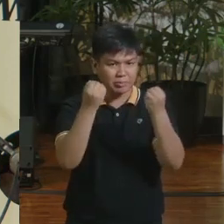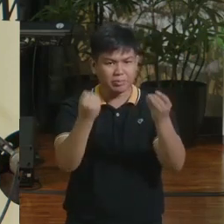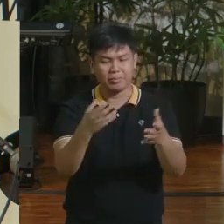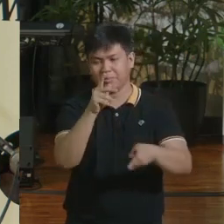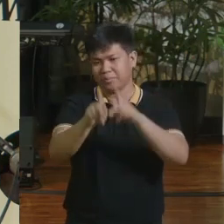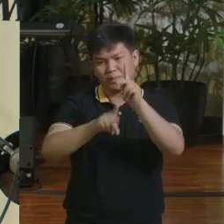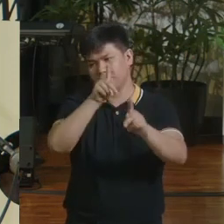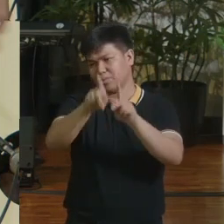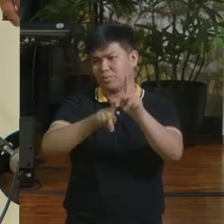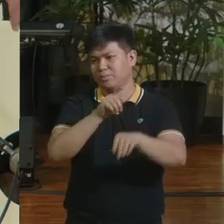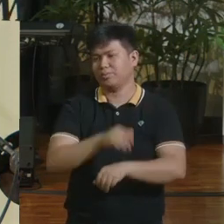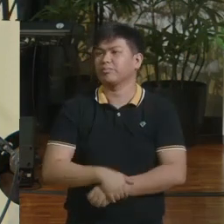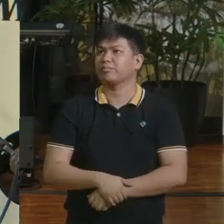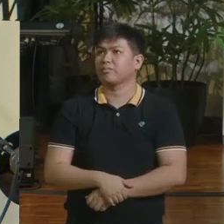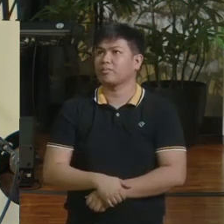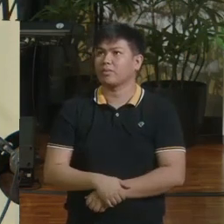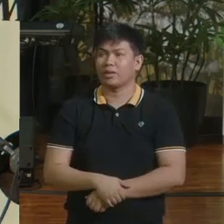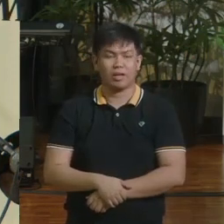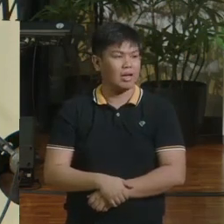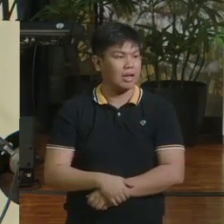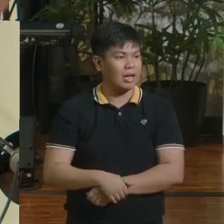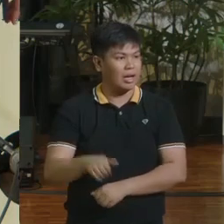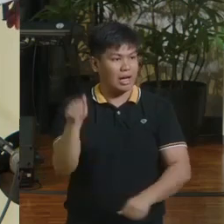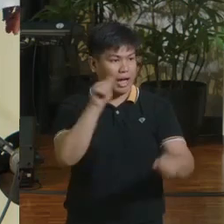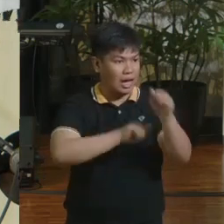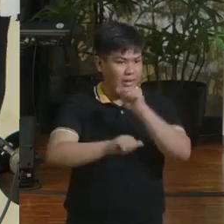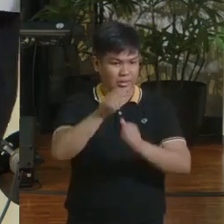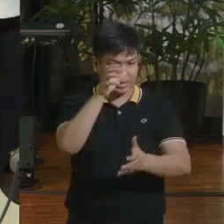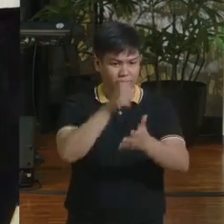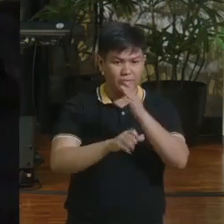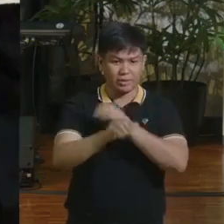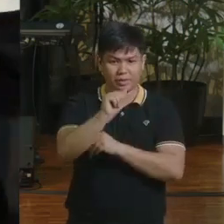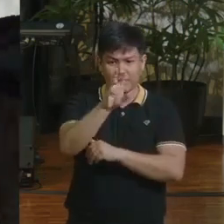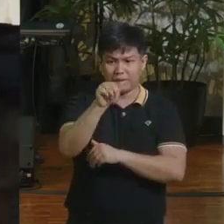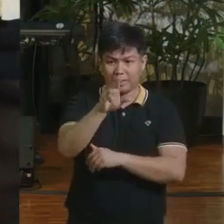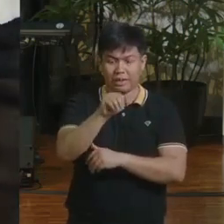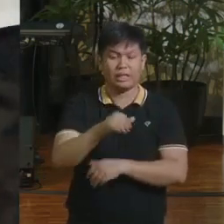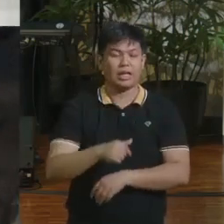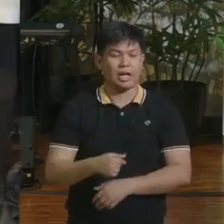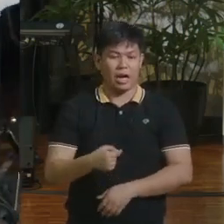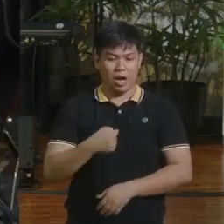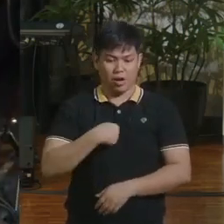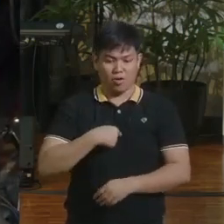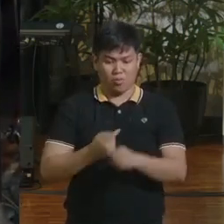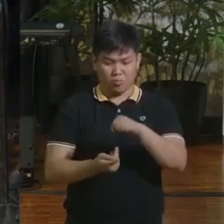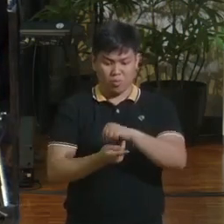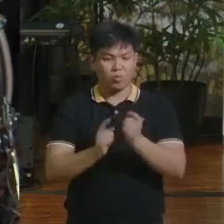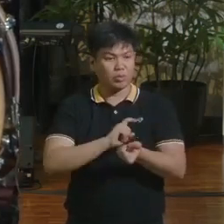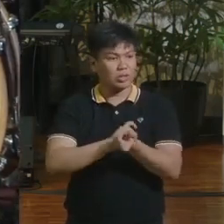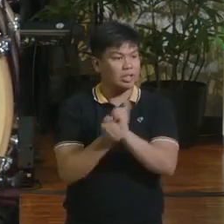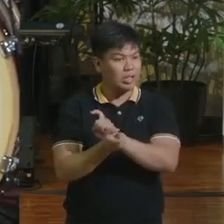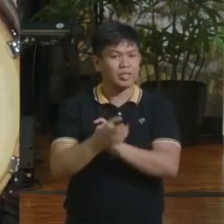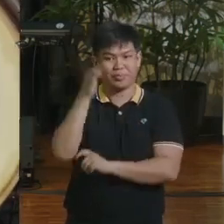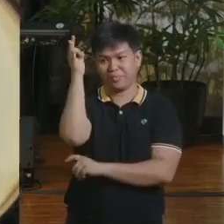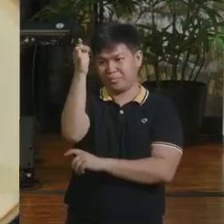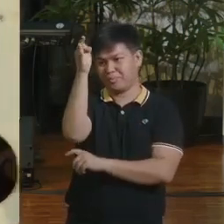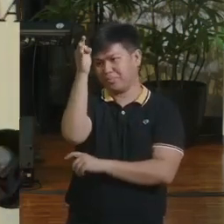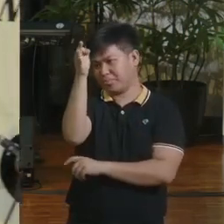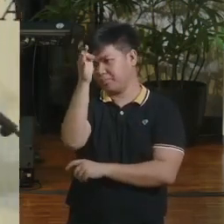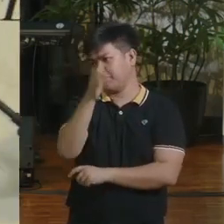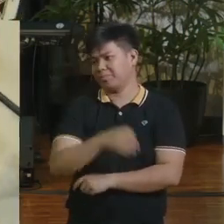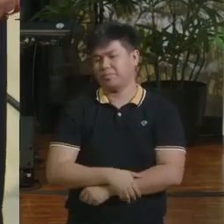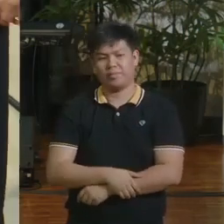people. Sa Acts 13:1, siya po ay pastor sa Syrian Antioch. At silang dalawa ni Saul